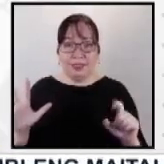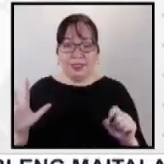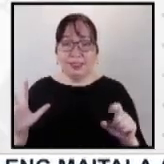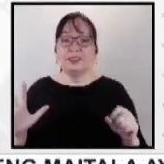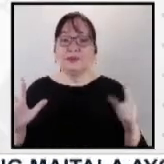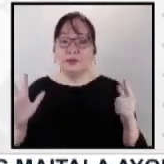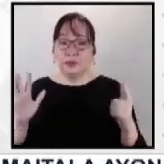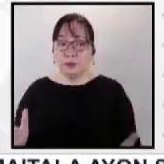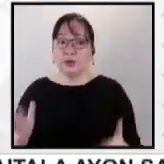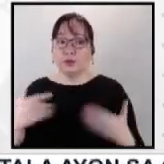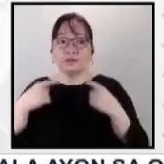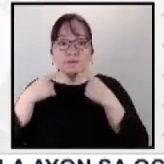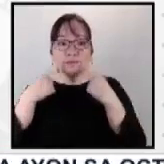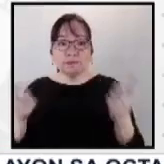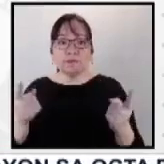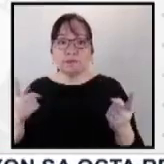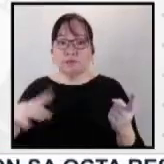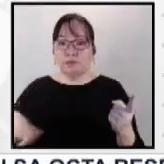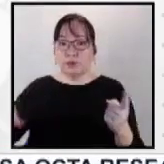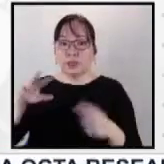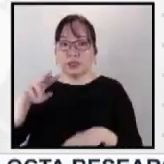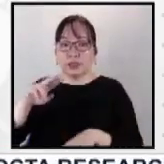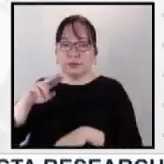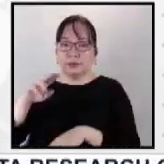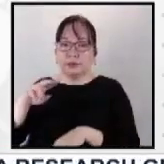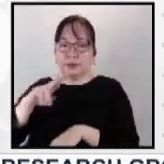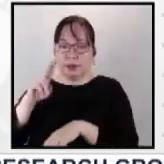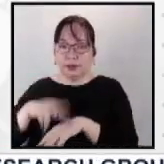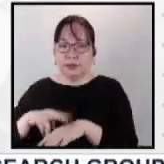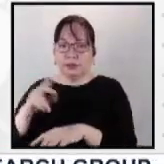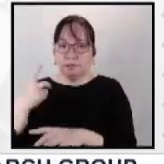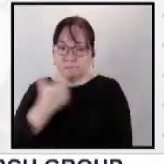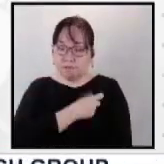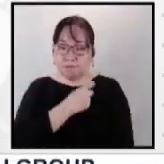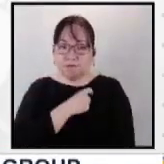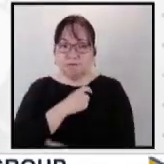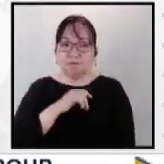National Vaccination Operations Center ang tamang petsa ng